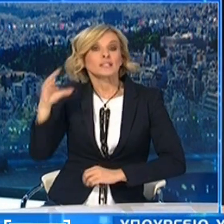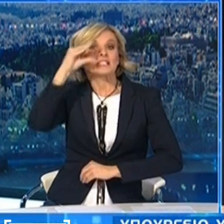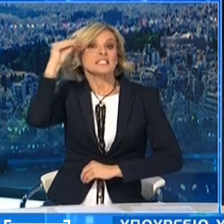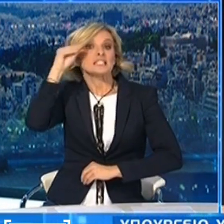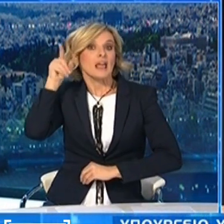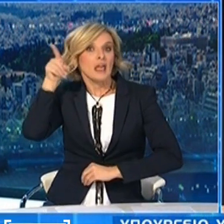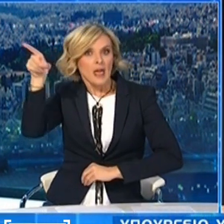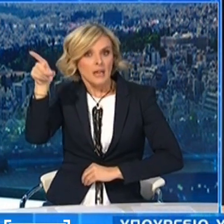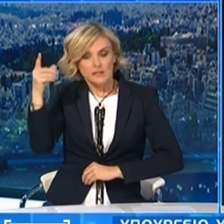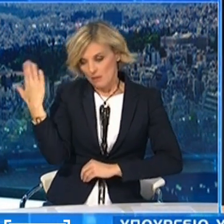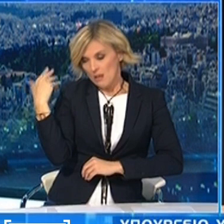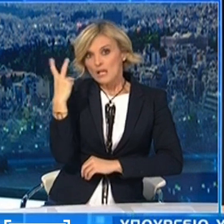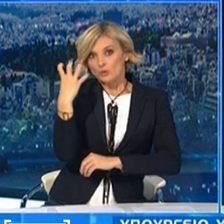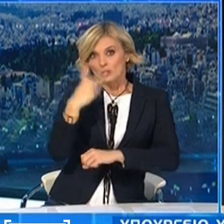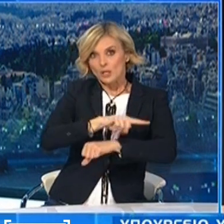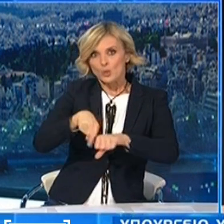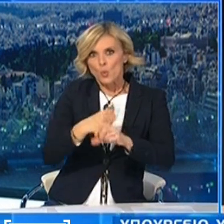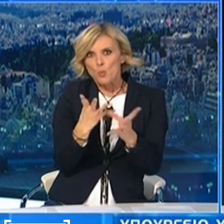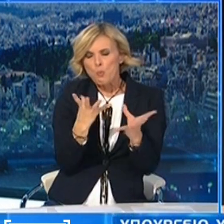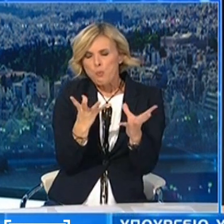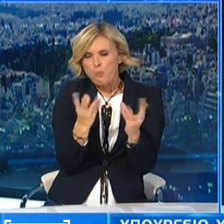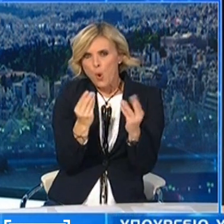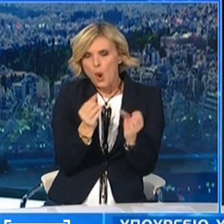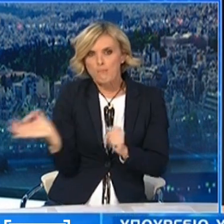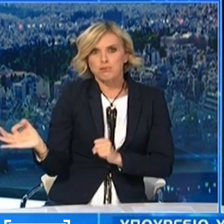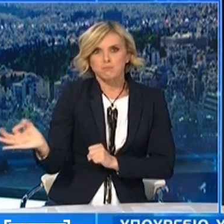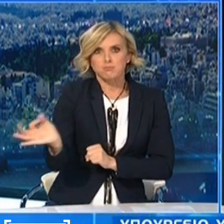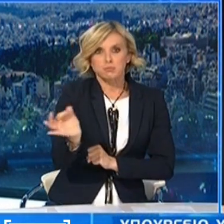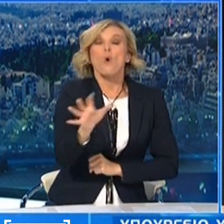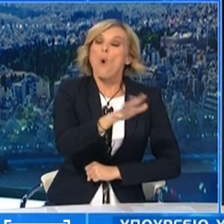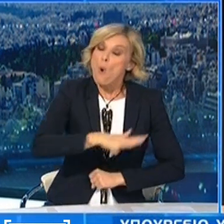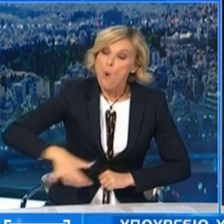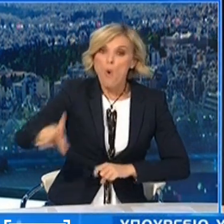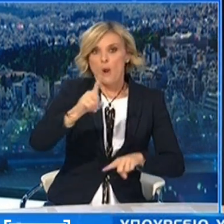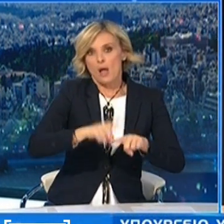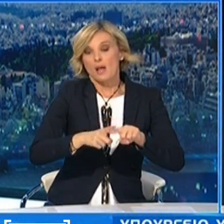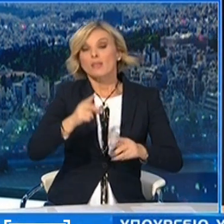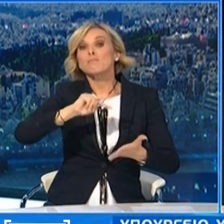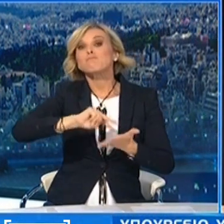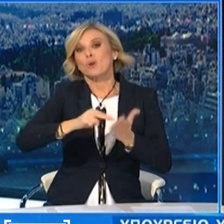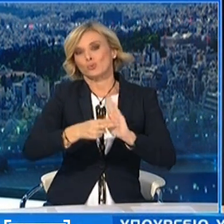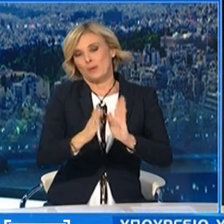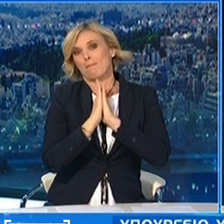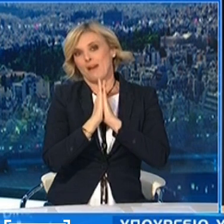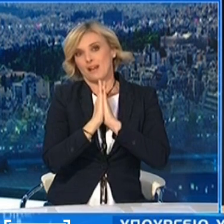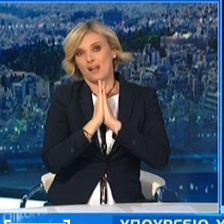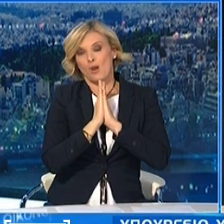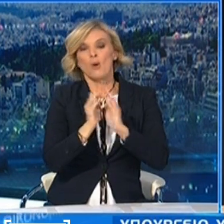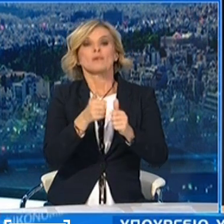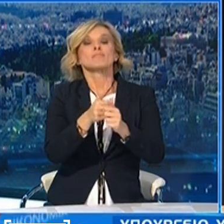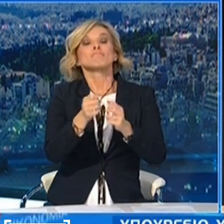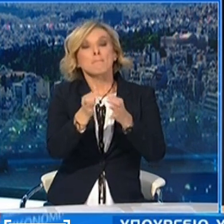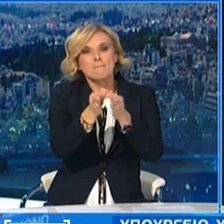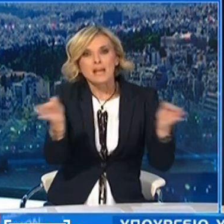που τα δύο τελευταία 24 ώρα υπάρχει έντονη επιδημιολογική πίεση, καθώς και ολόκληρη της χώρας, να είναι ιδιαίτερα προσεκτικοί και να τηρούν κατά